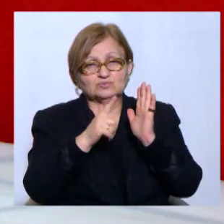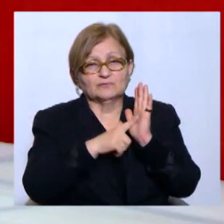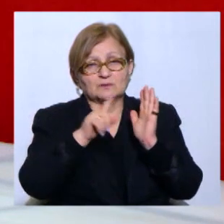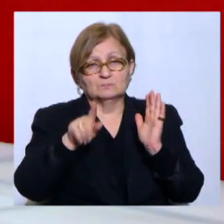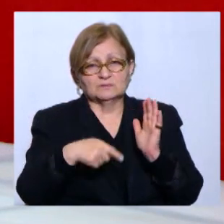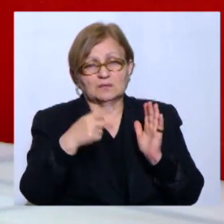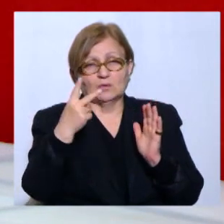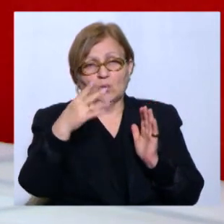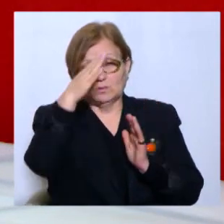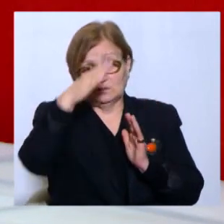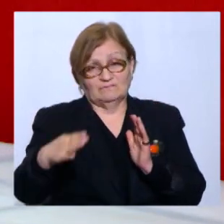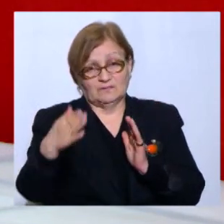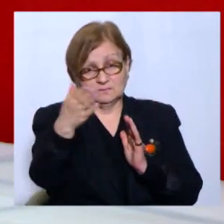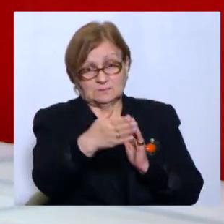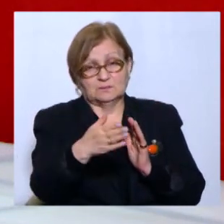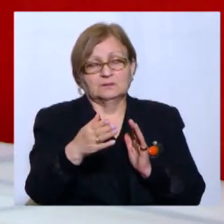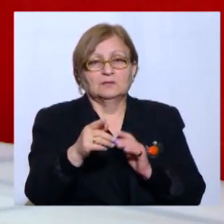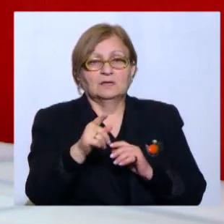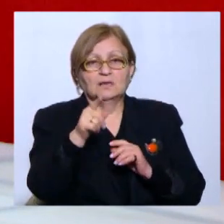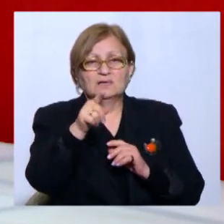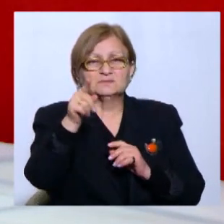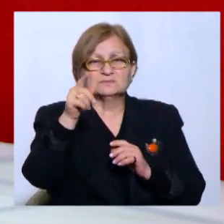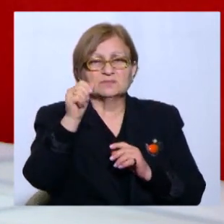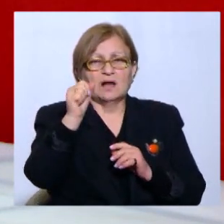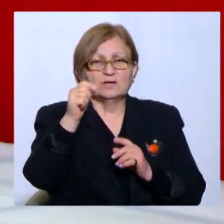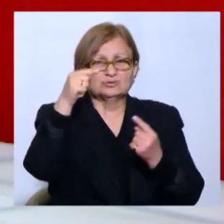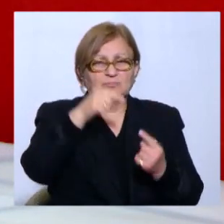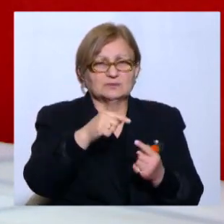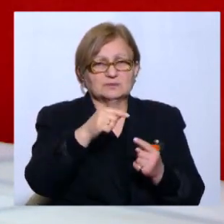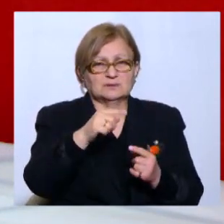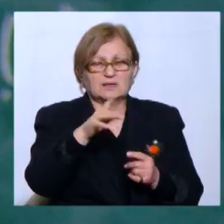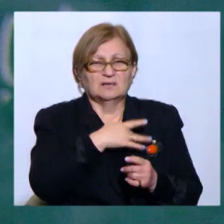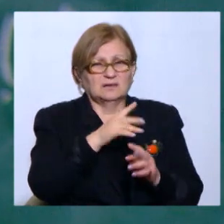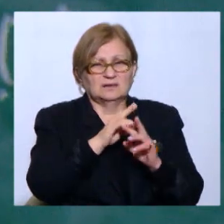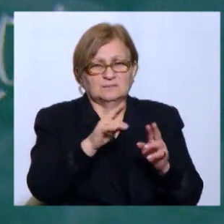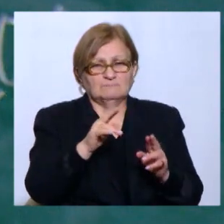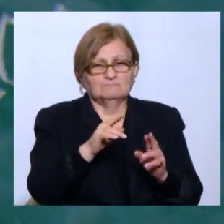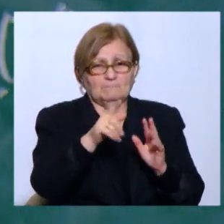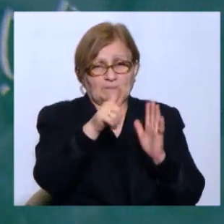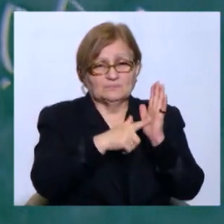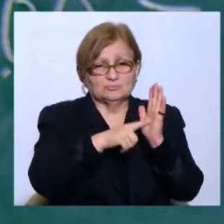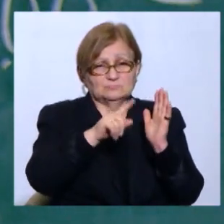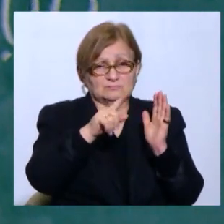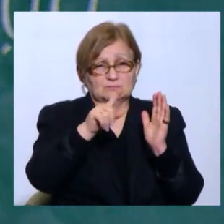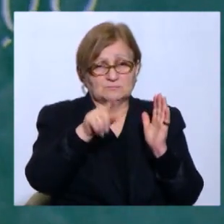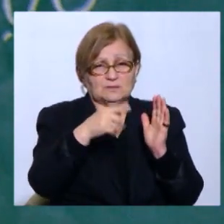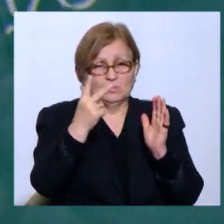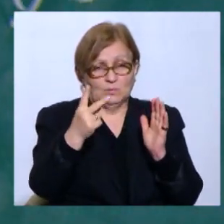ესე იგი ა შეფარდებული სინუს ასთან იგივე იქნება, რაც აი ბ რვა შეფარდებული სინუს ბ-ს. ანუ 7.2 შეფარდებული